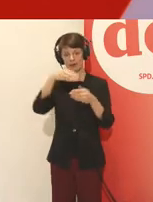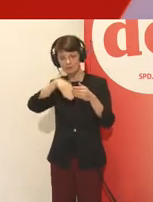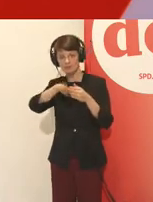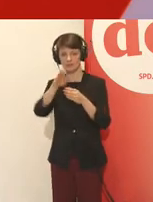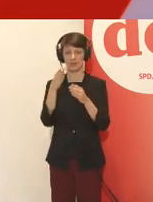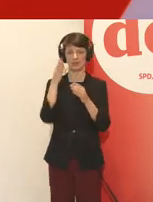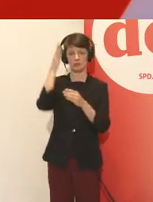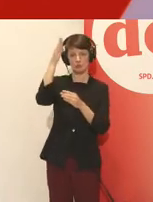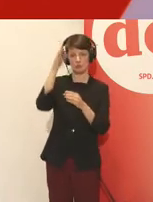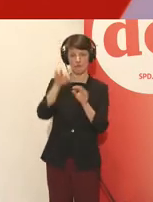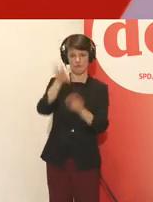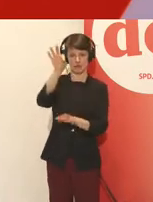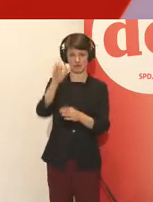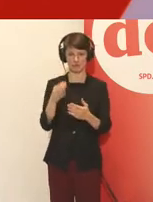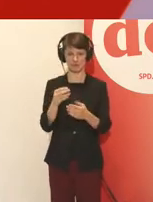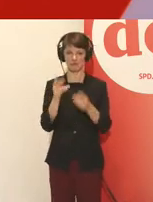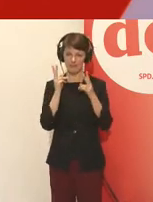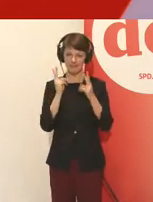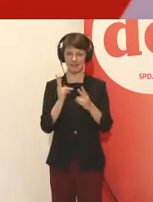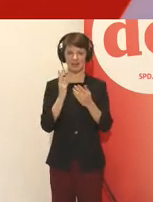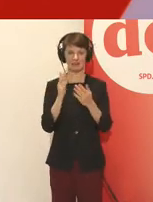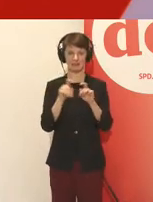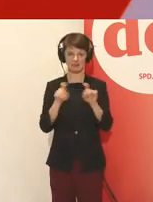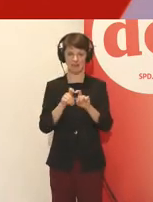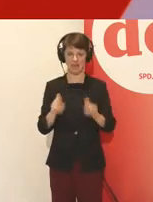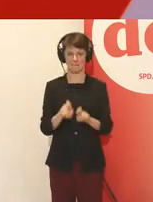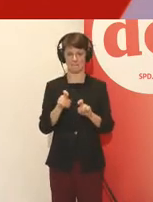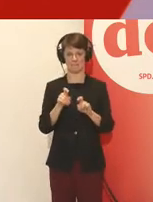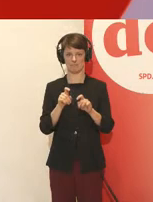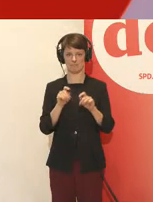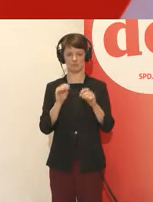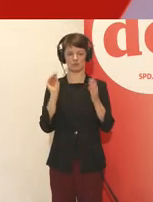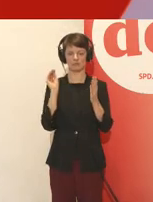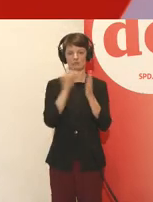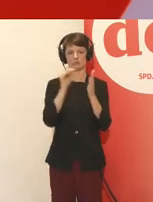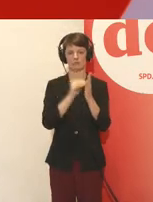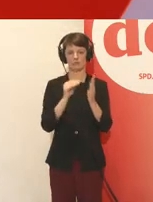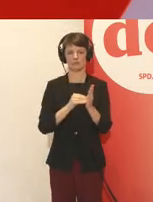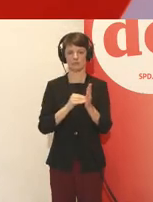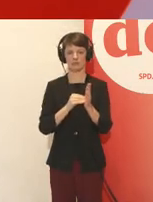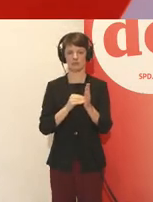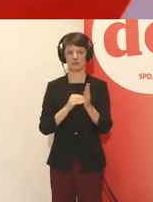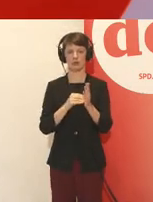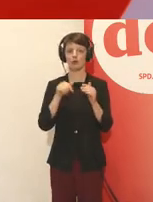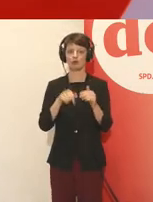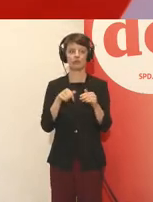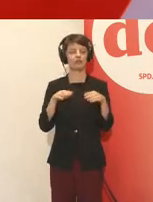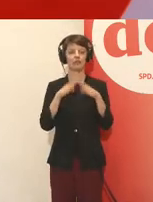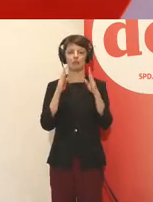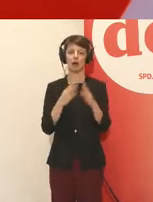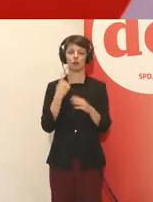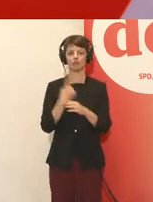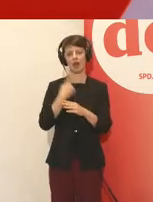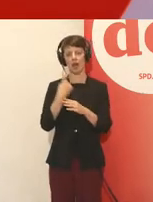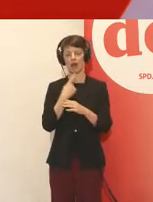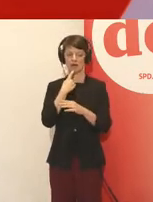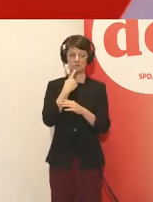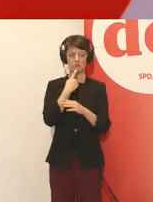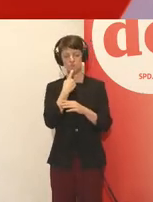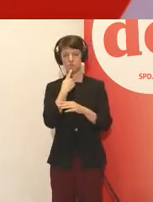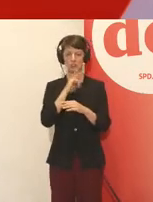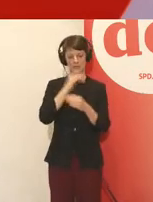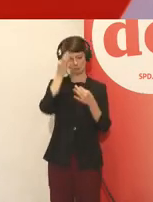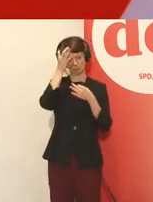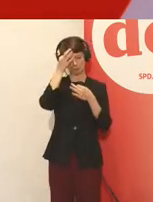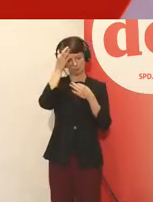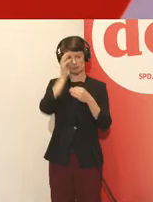in die zukunft zu finden die richtigen themen anzusprechen und das macht man nicht indem man hier in diesem haus alleine für sich sitzt sondern